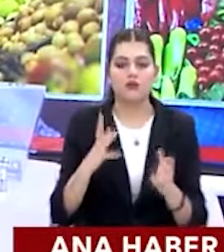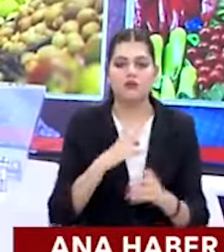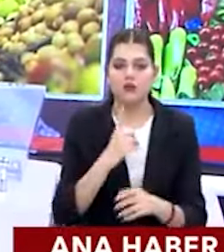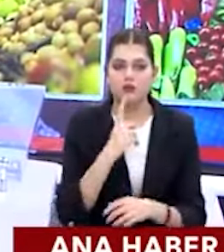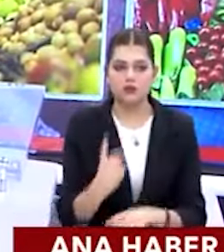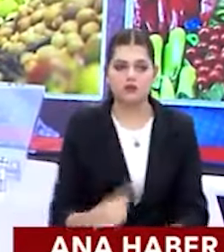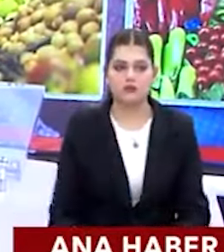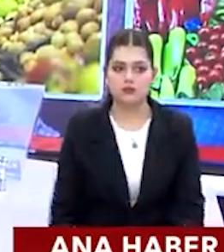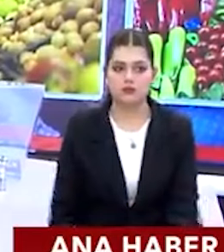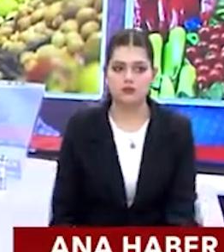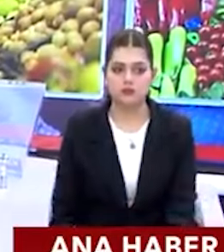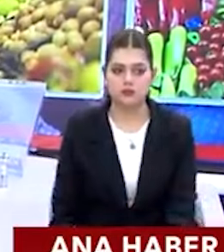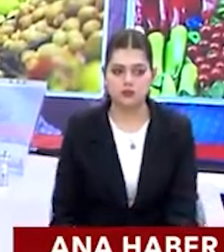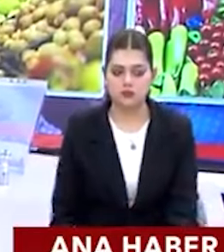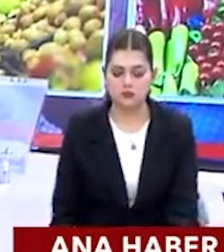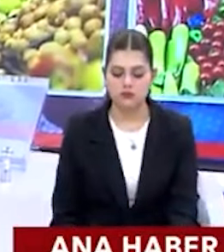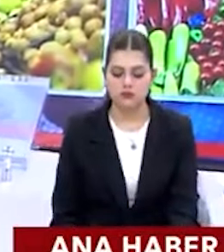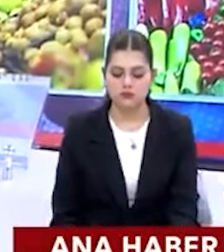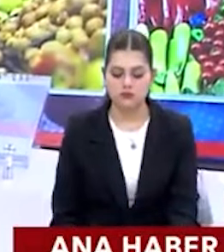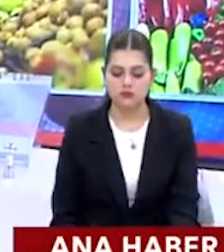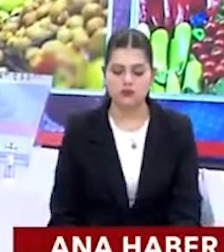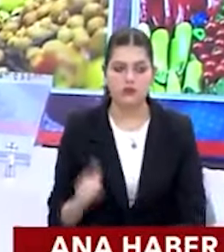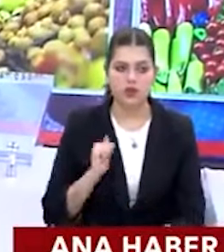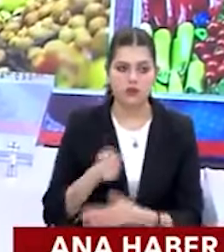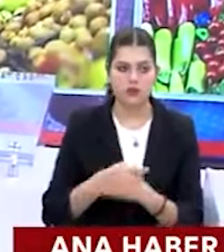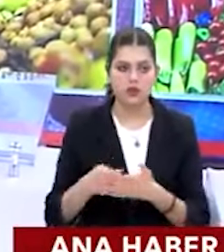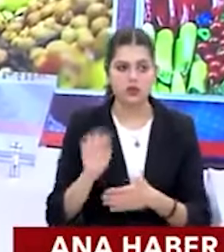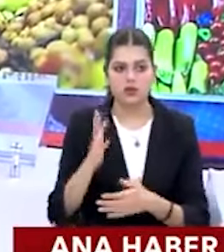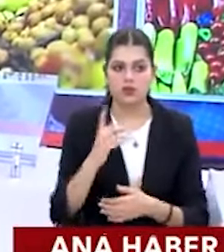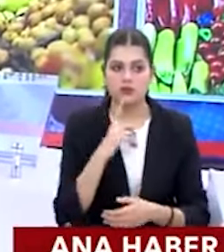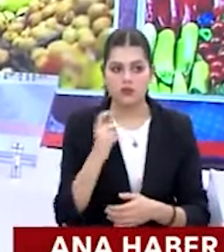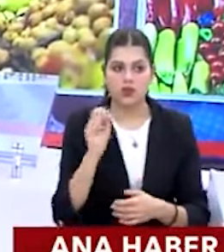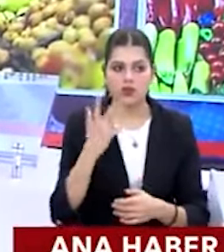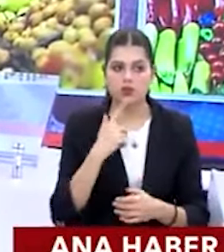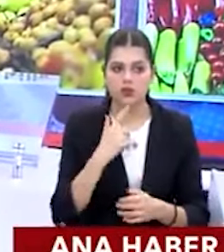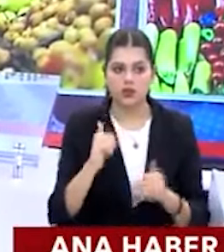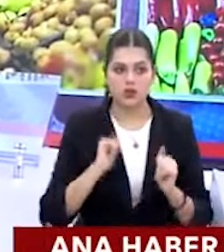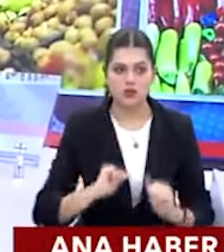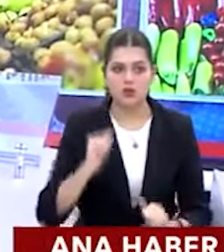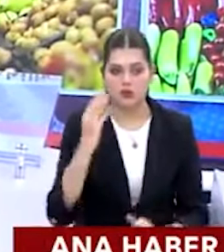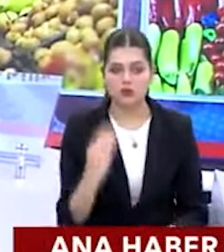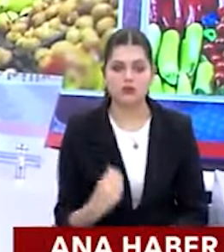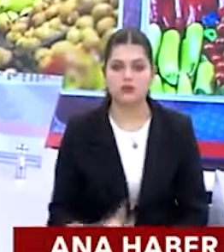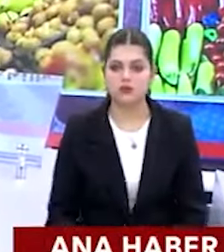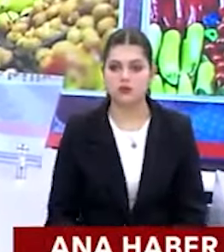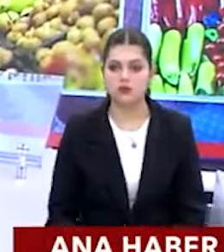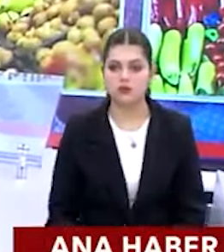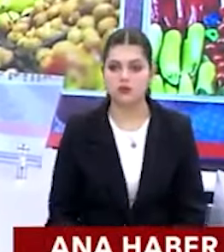şöyle %41.5'lerde olur da yani asgari ücretli de en azından birazcık da olsa, azıcık da olsa nefes alabilir.